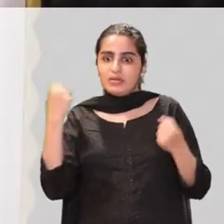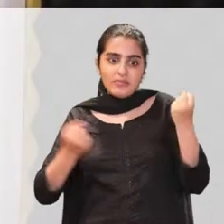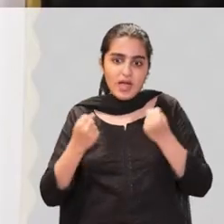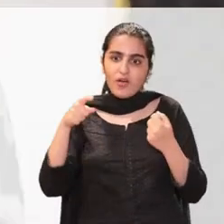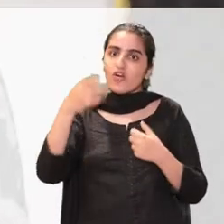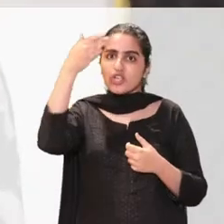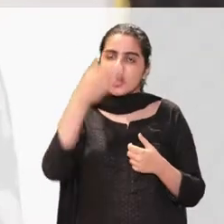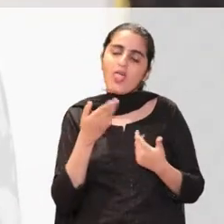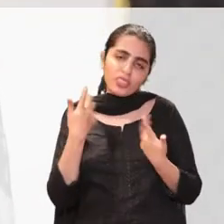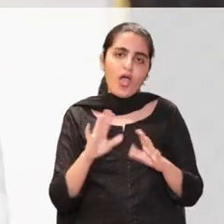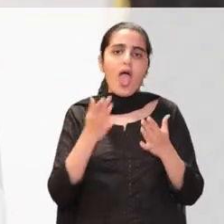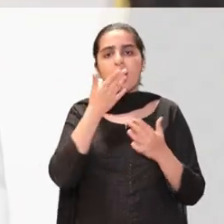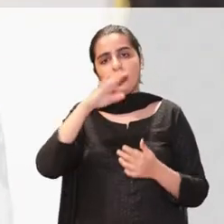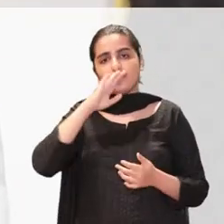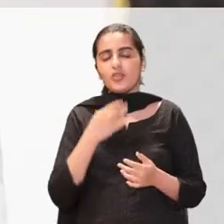और